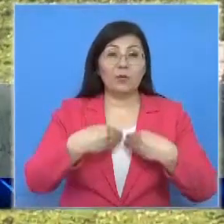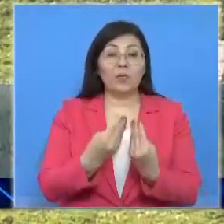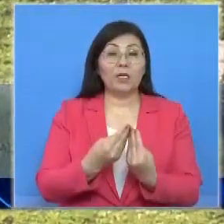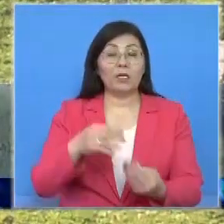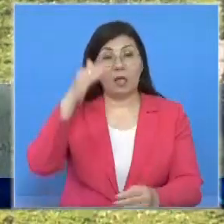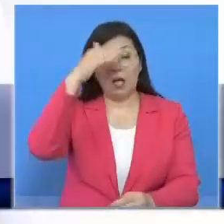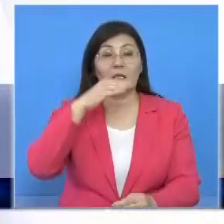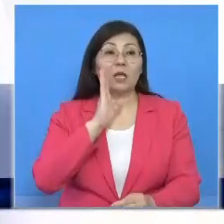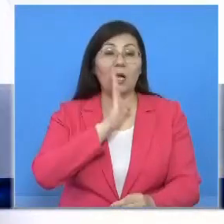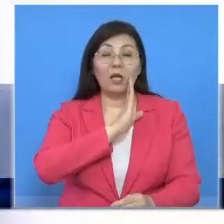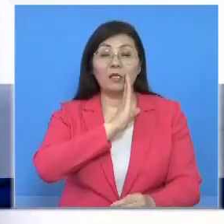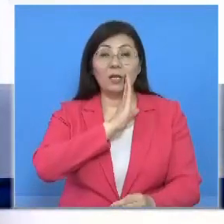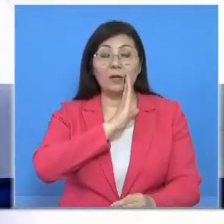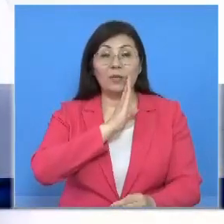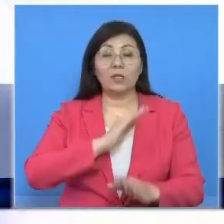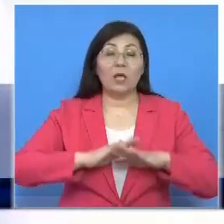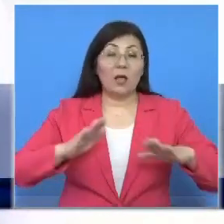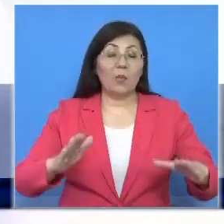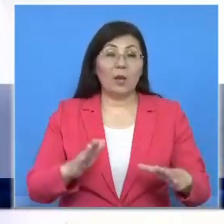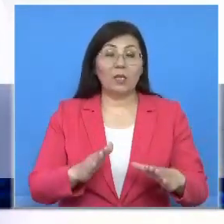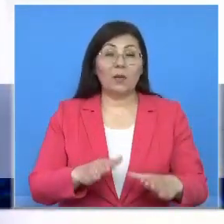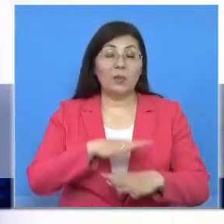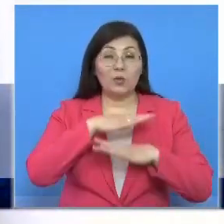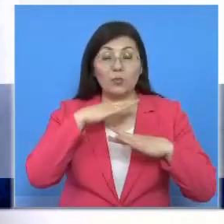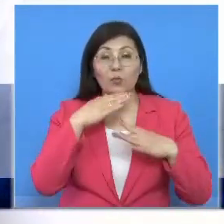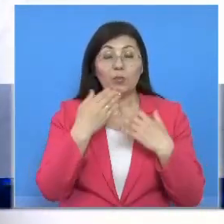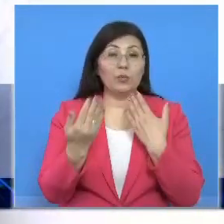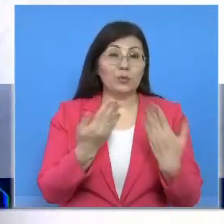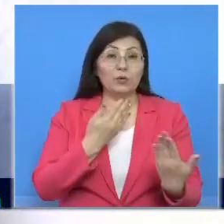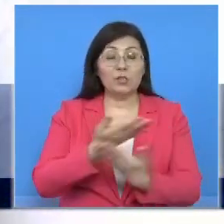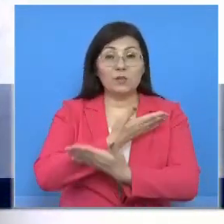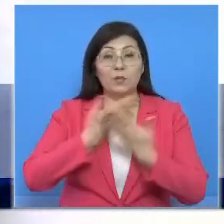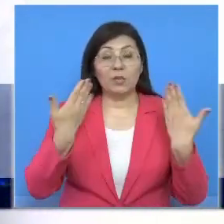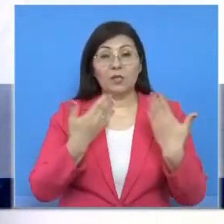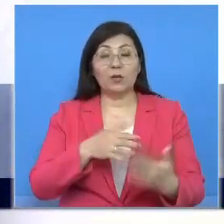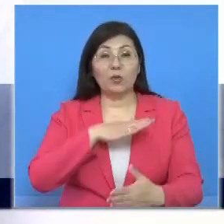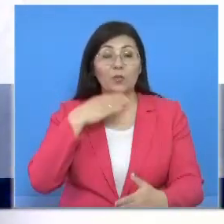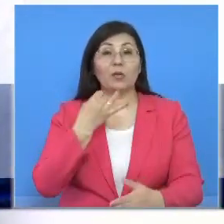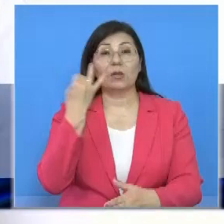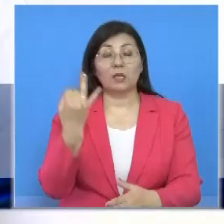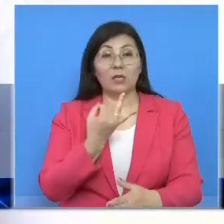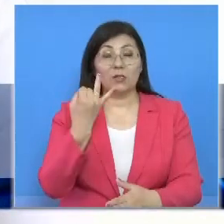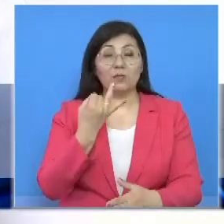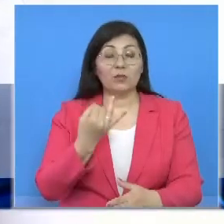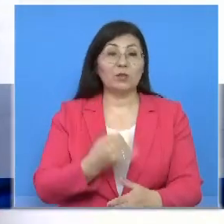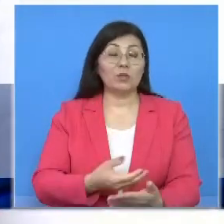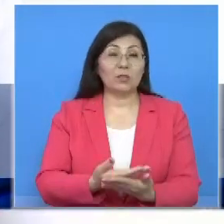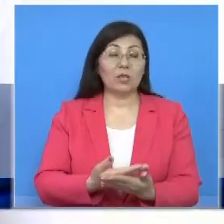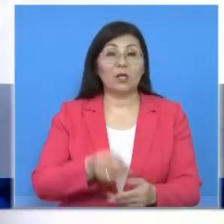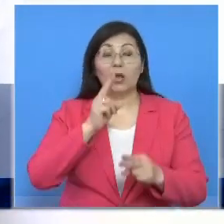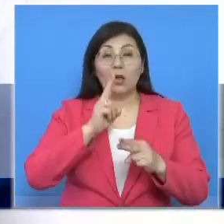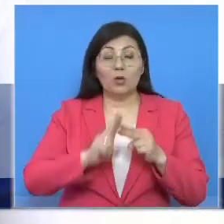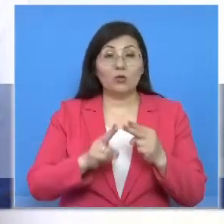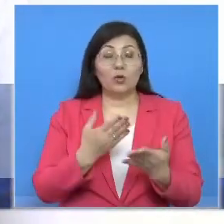жаңағыдай балаға көп еркіндік беріп қоюы. Яғни баланы көптеген өмірлерде қызығушылықтың жойылып кету, яғни балаға